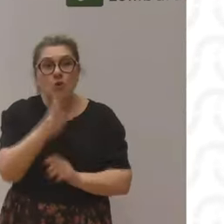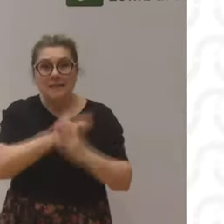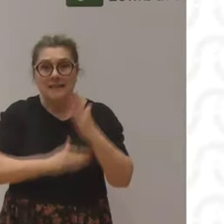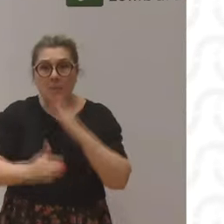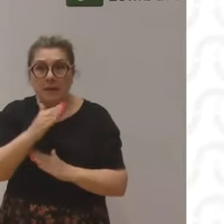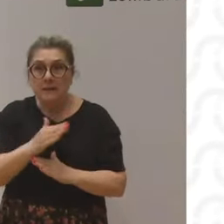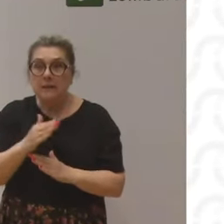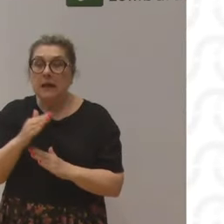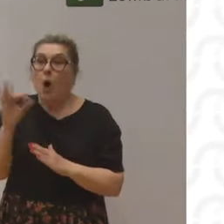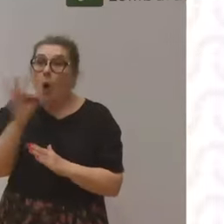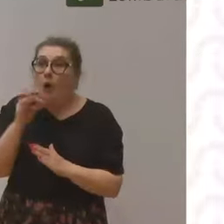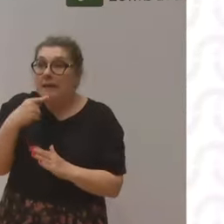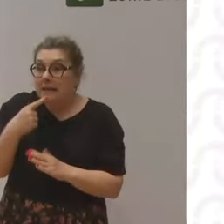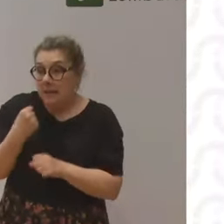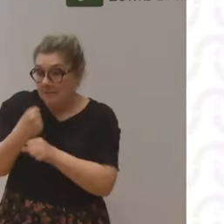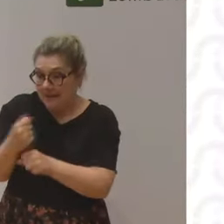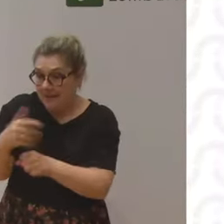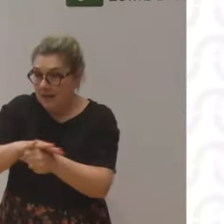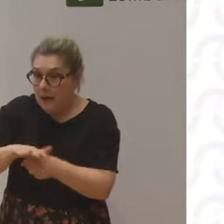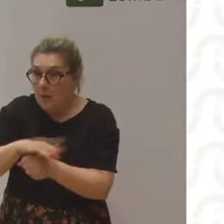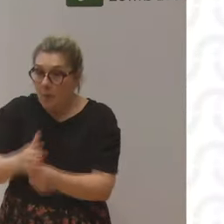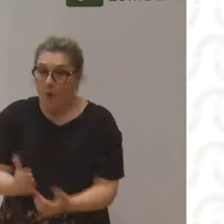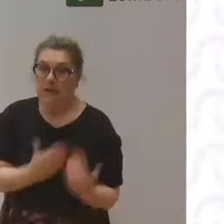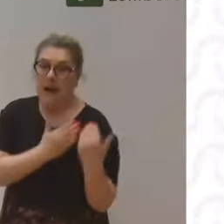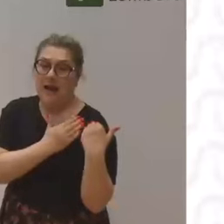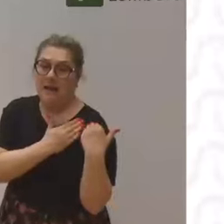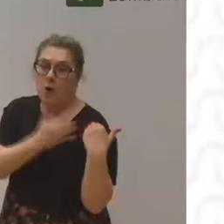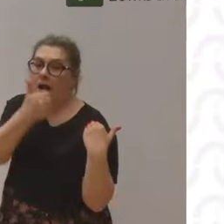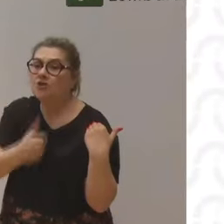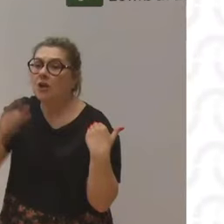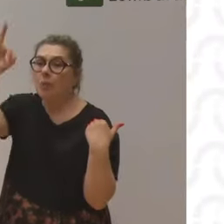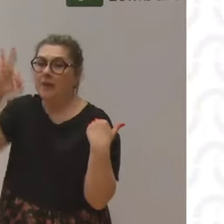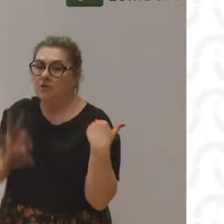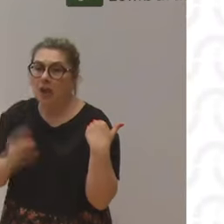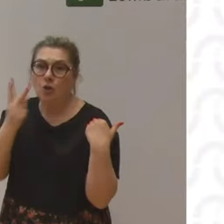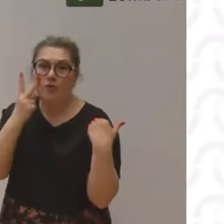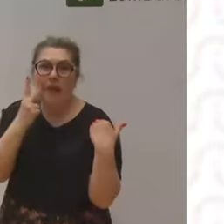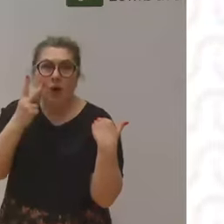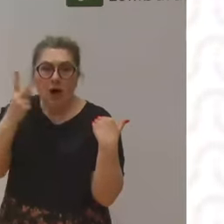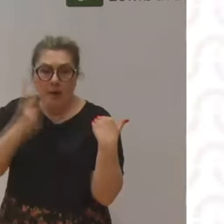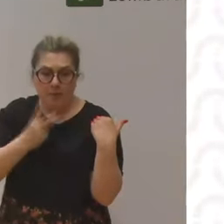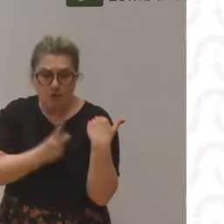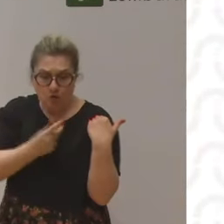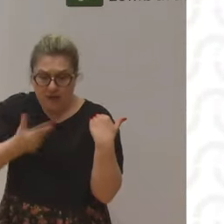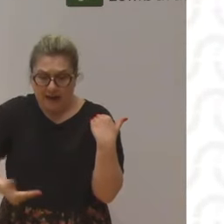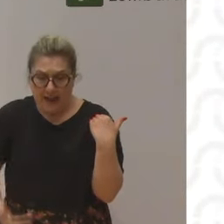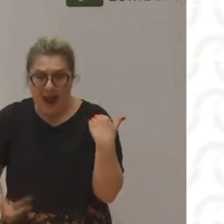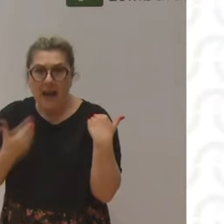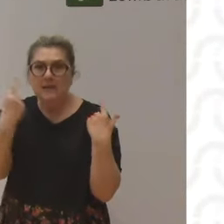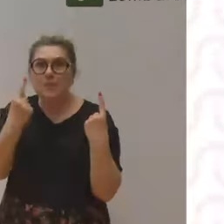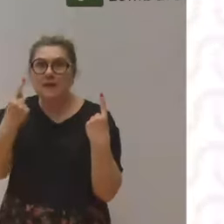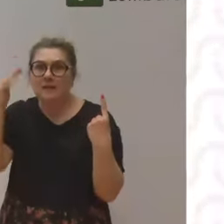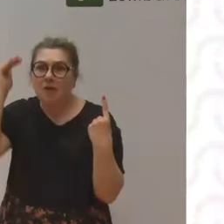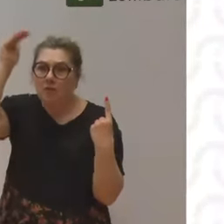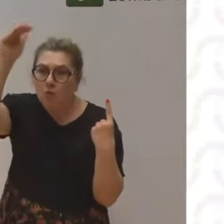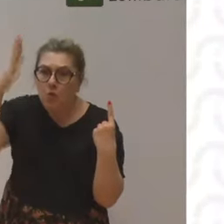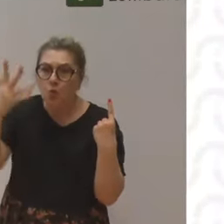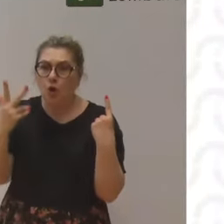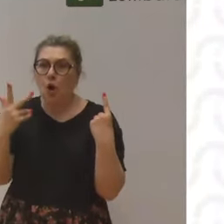o chi la rappresenta può chiedere una presa in carico globale che tenga in conto dei reali bisogni, desideri e aspettative nei diversi contesti di